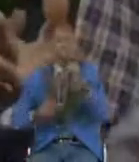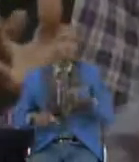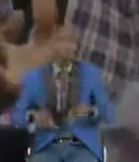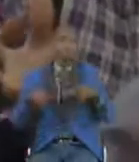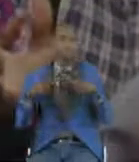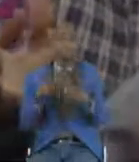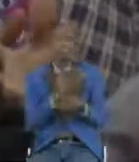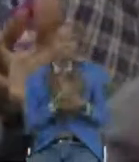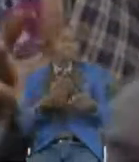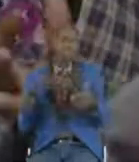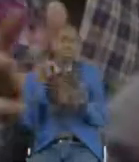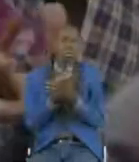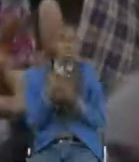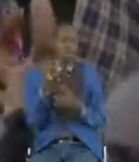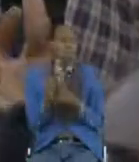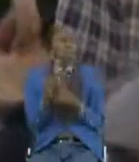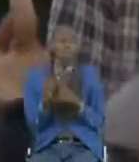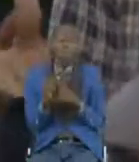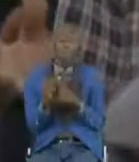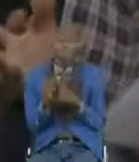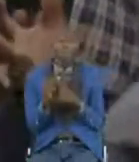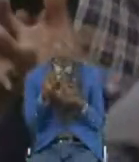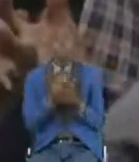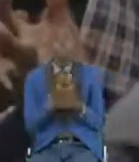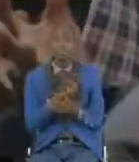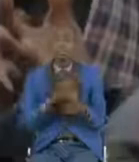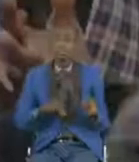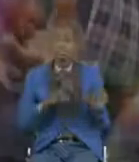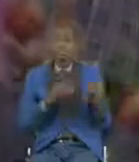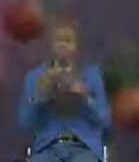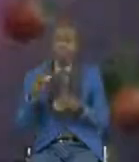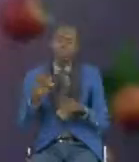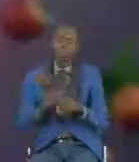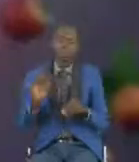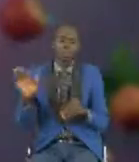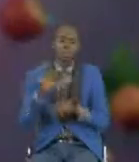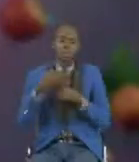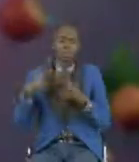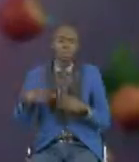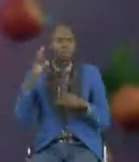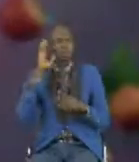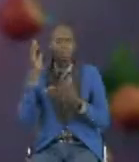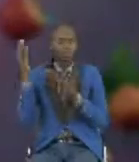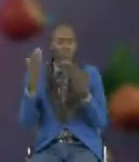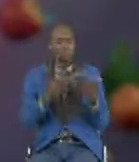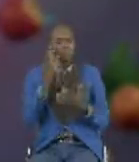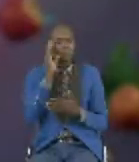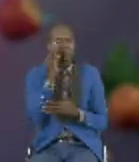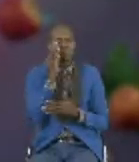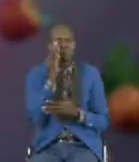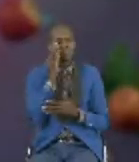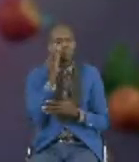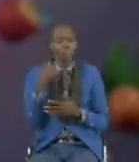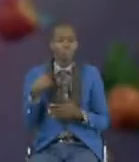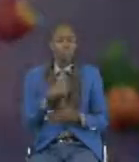progrès. Et cette parole que Dieu a déclarée sera accomplie, portera de fruits.